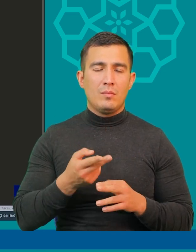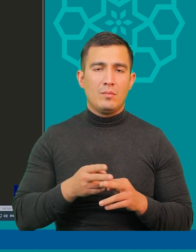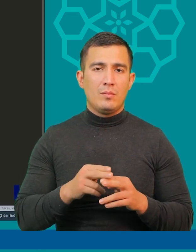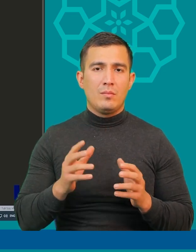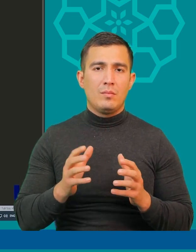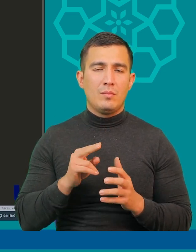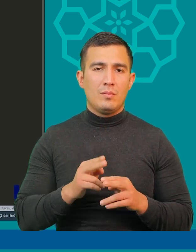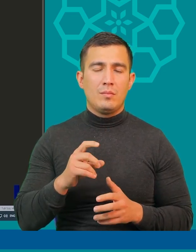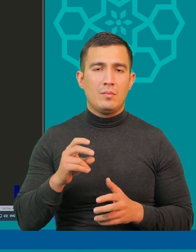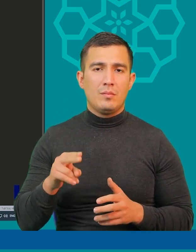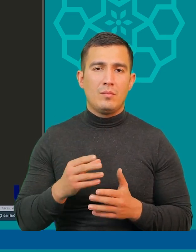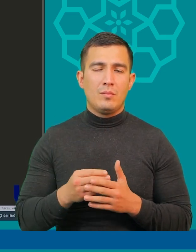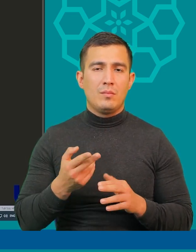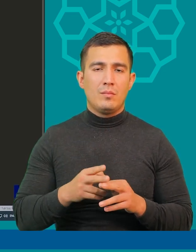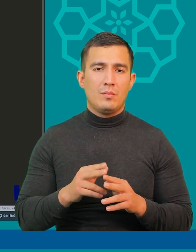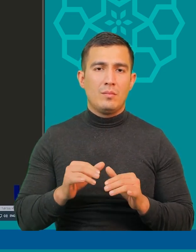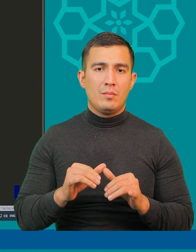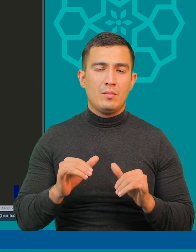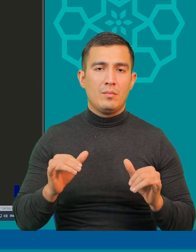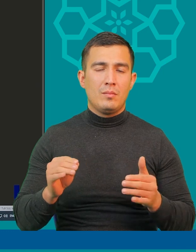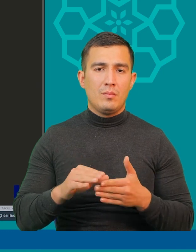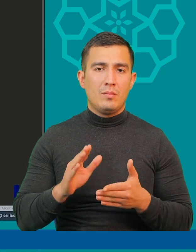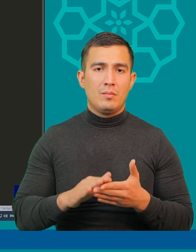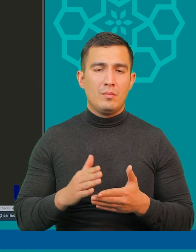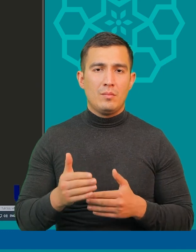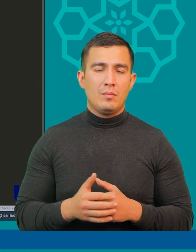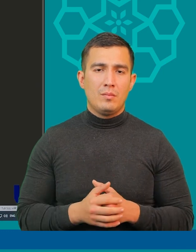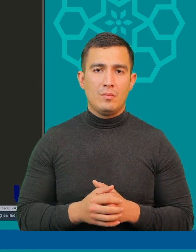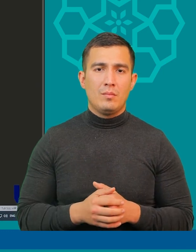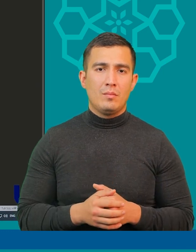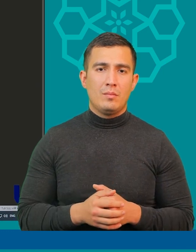dars.php kengaytmasi qo'yiladi.